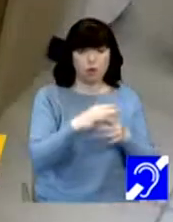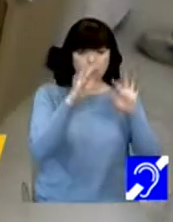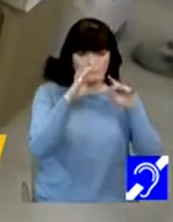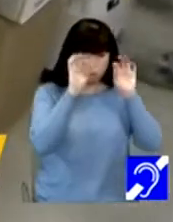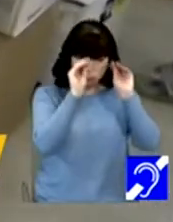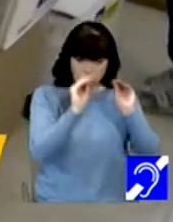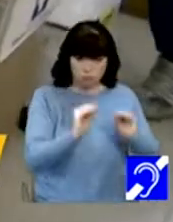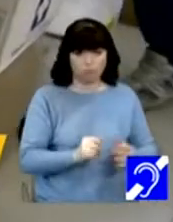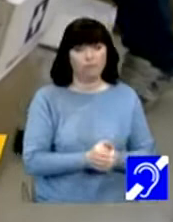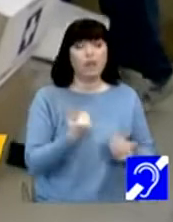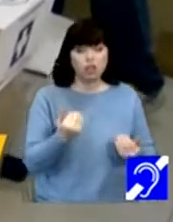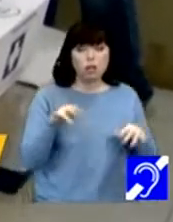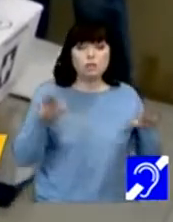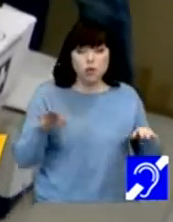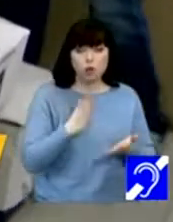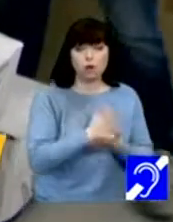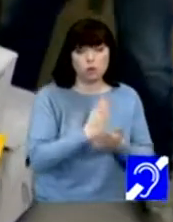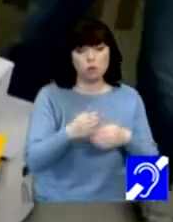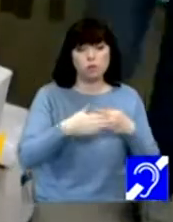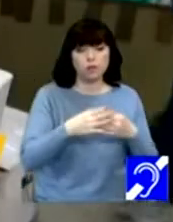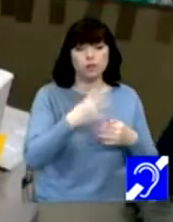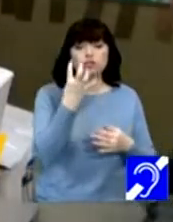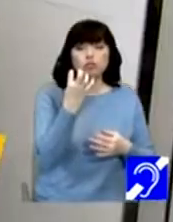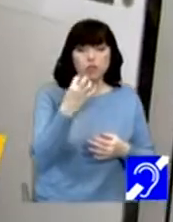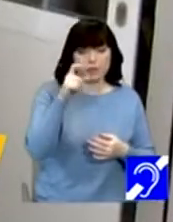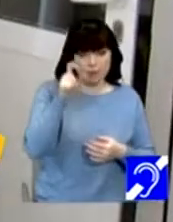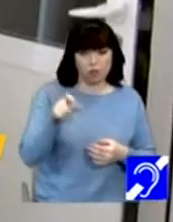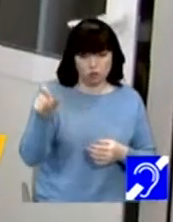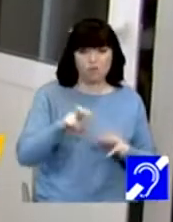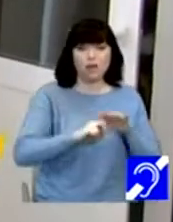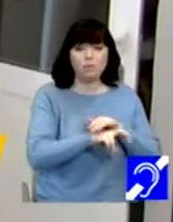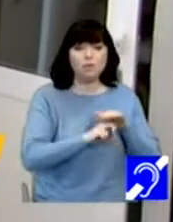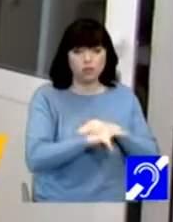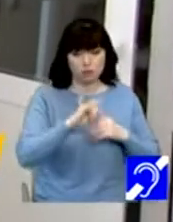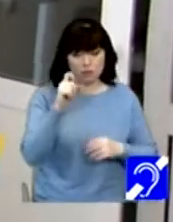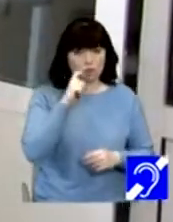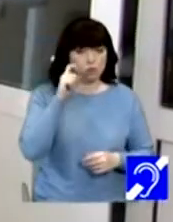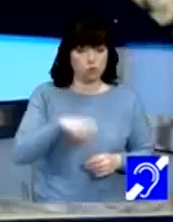date. Acum, în raionul Soroca se află aproape 400 de refugiați ucraineni.